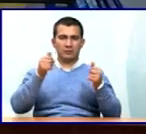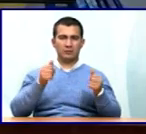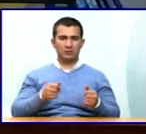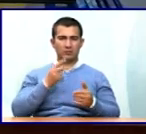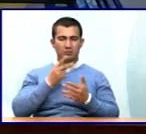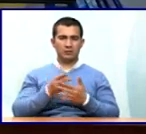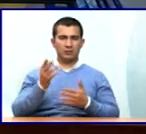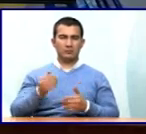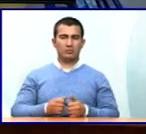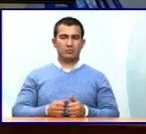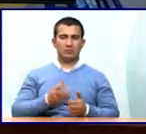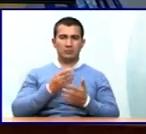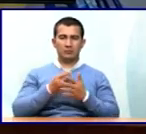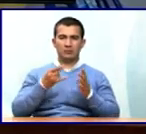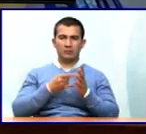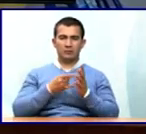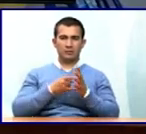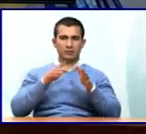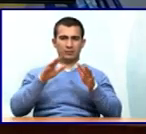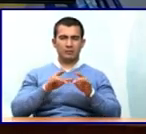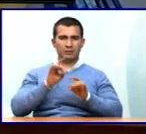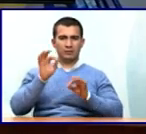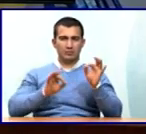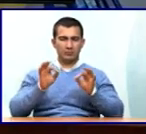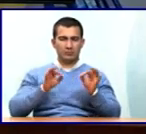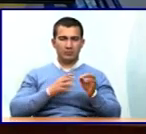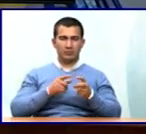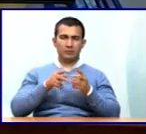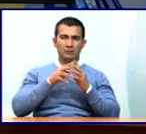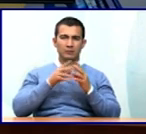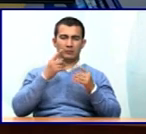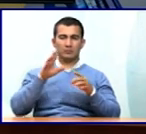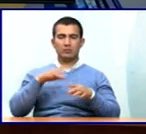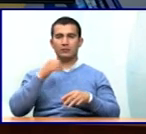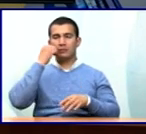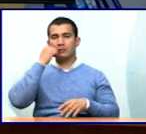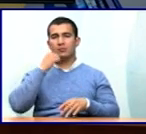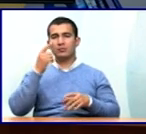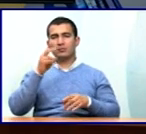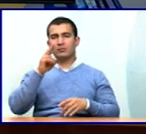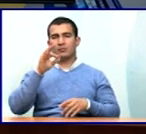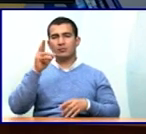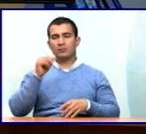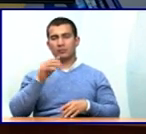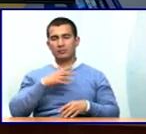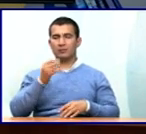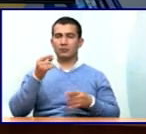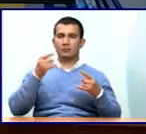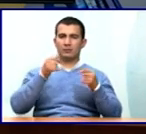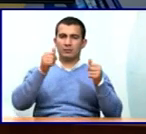o'tkazgich, magnet maydonga joylashtirilgan, magnet kuch chiziqlari endan esga yo'nalgan va magnet maydon